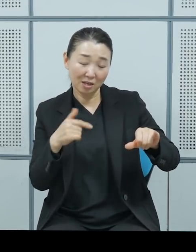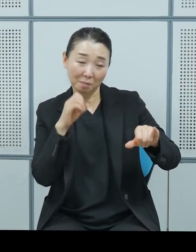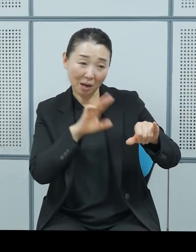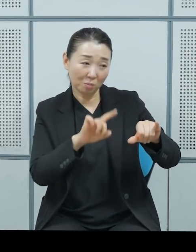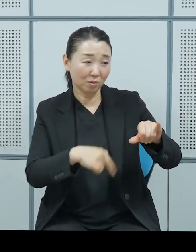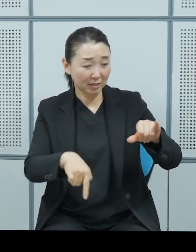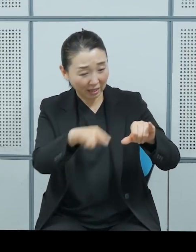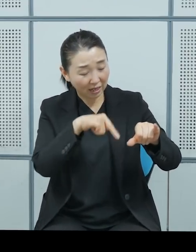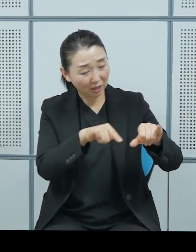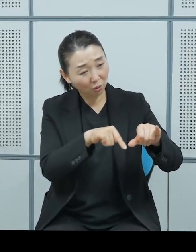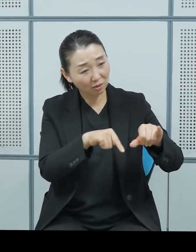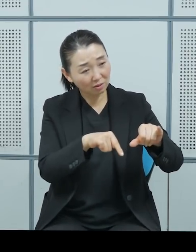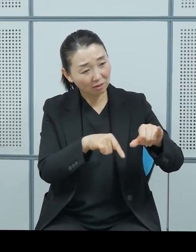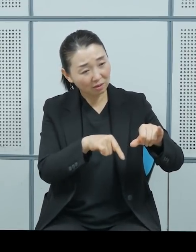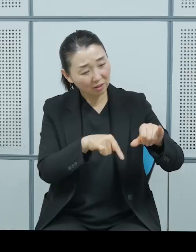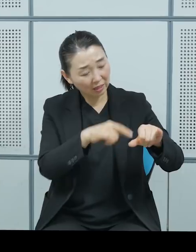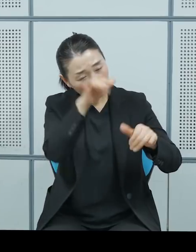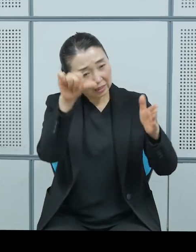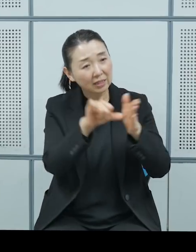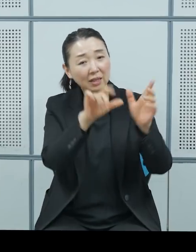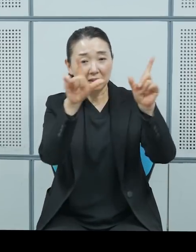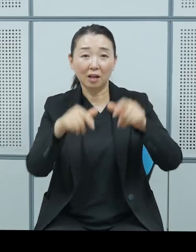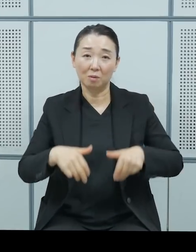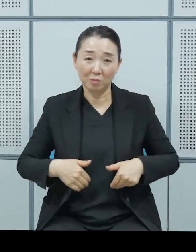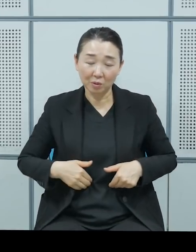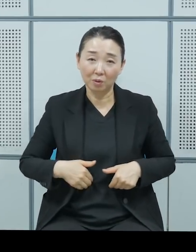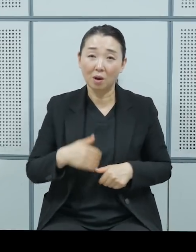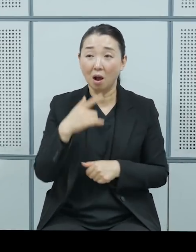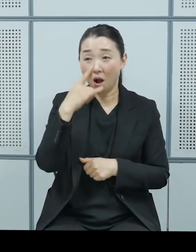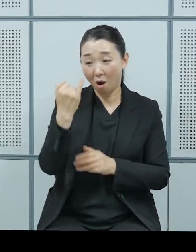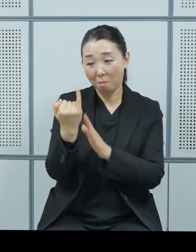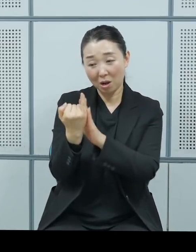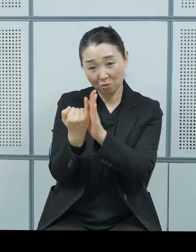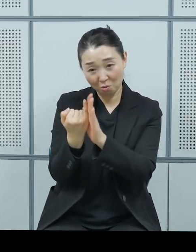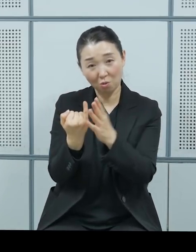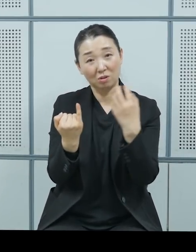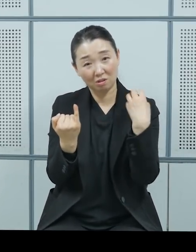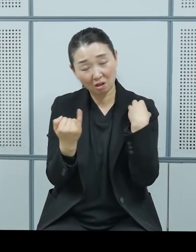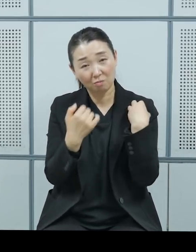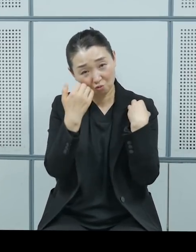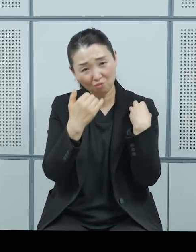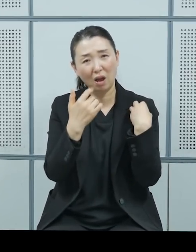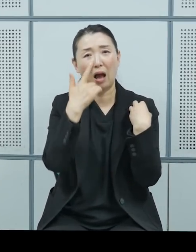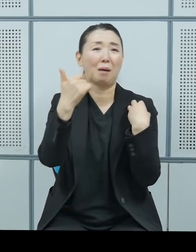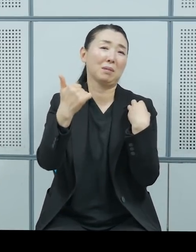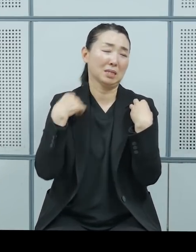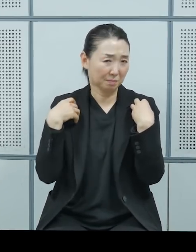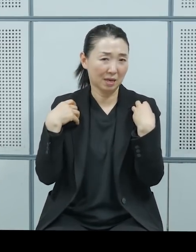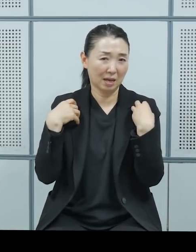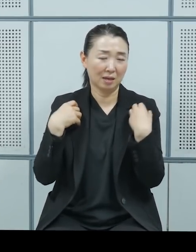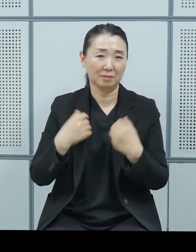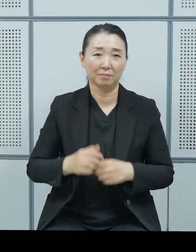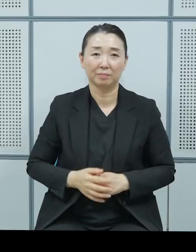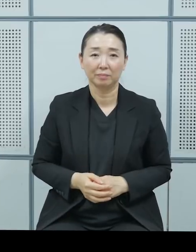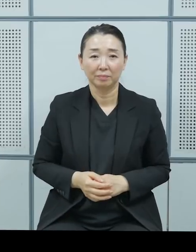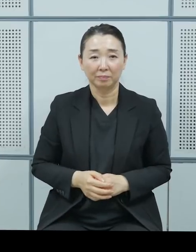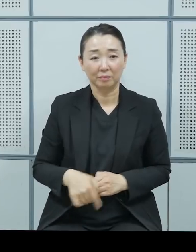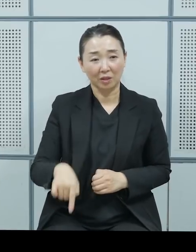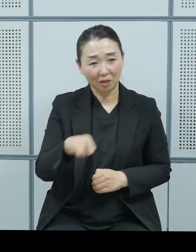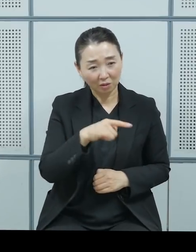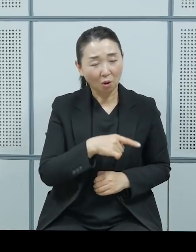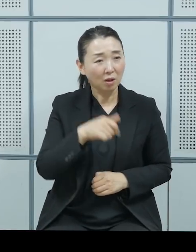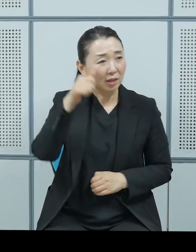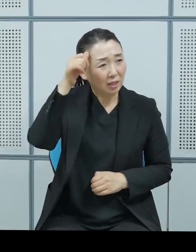하나가 얘들아 너희들은 너희 인생을 살아야 되고 엄마를 돌보는 책임은 아빠한테 있는 거야.